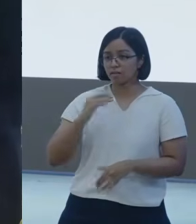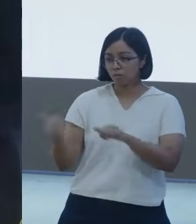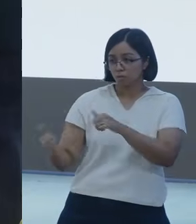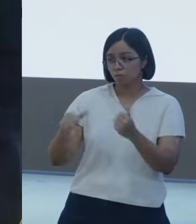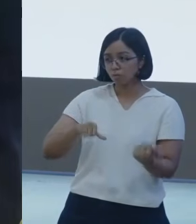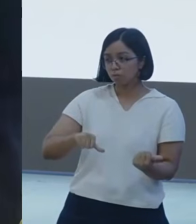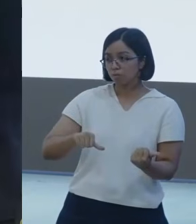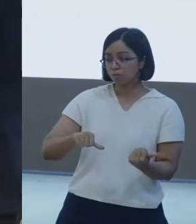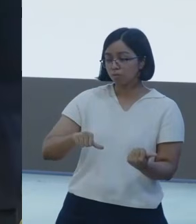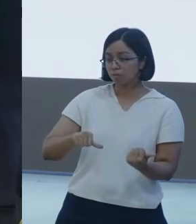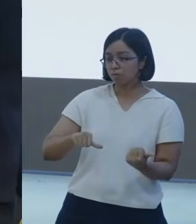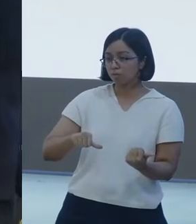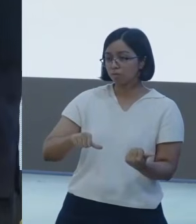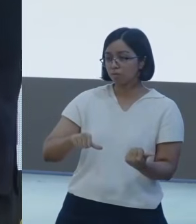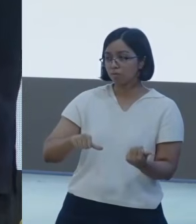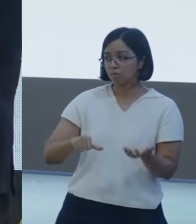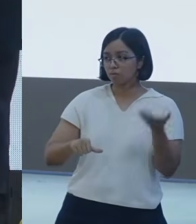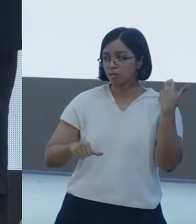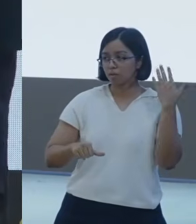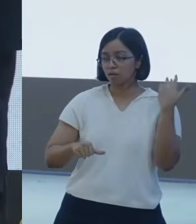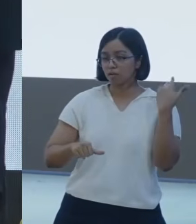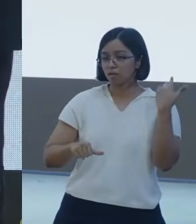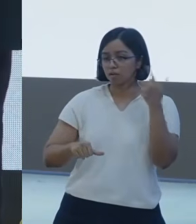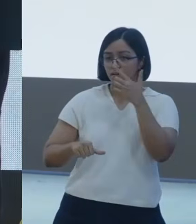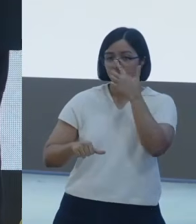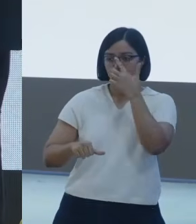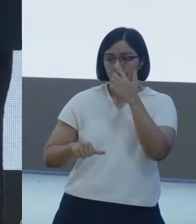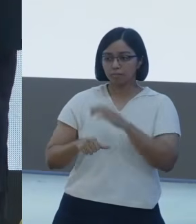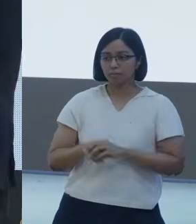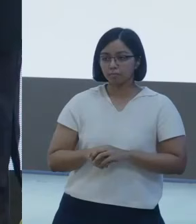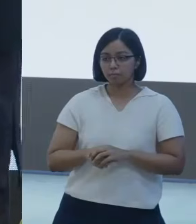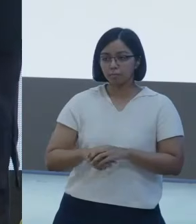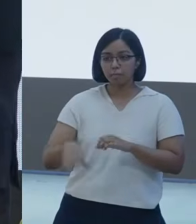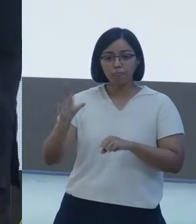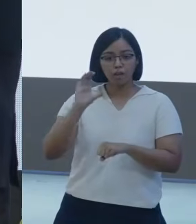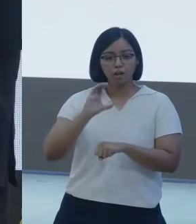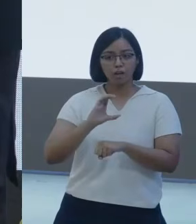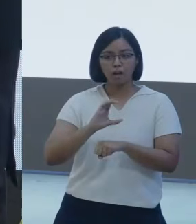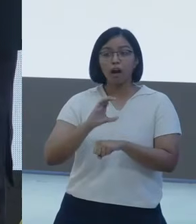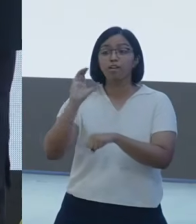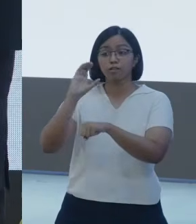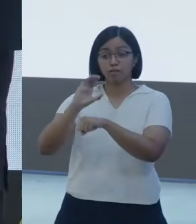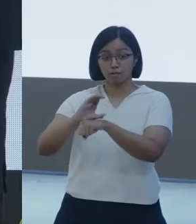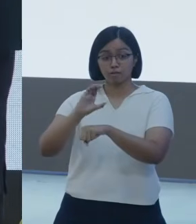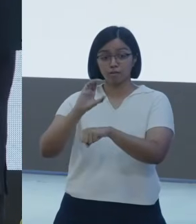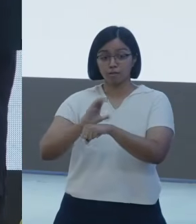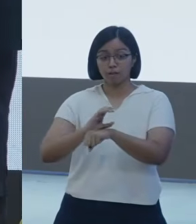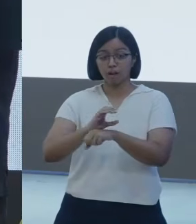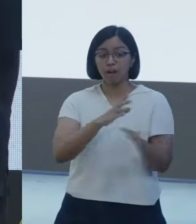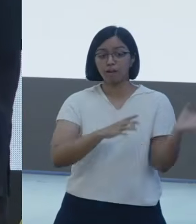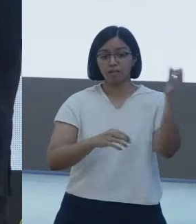ang hinire ng church natin para ipagmaneho ang ating pastor.